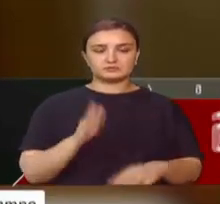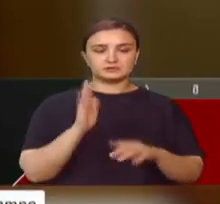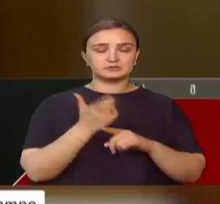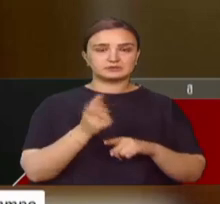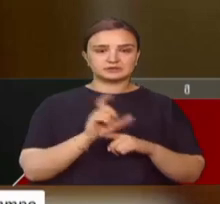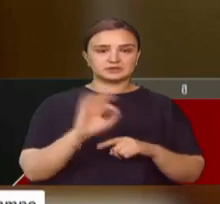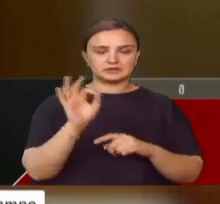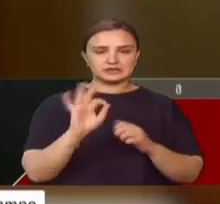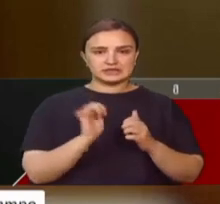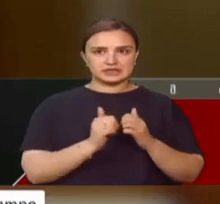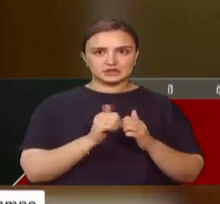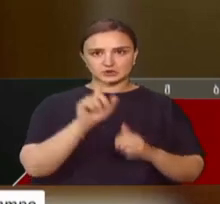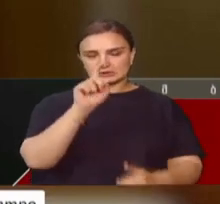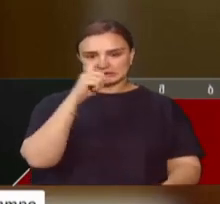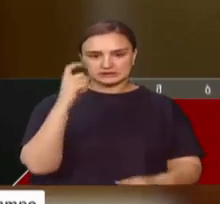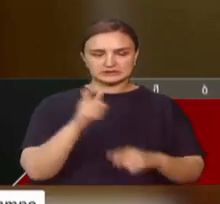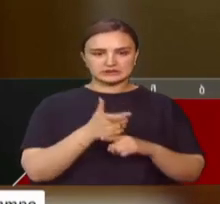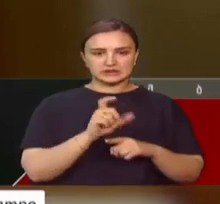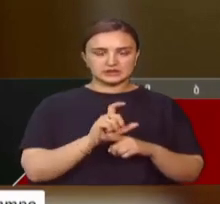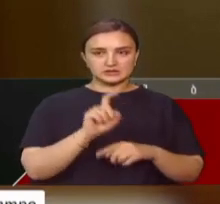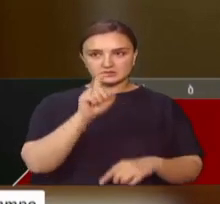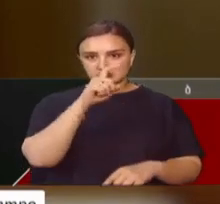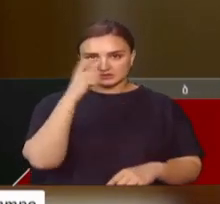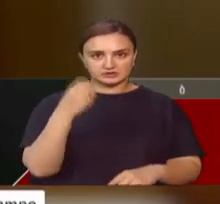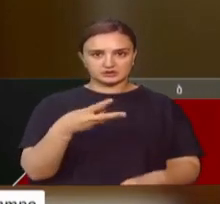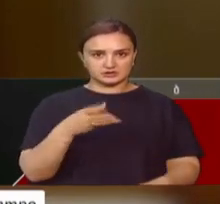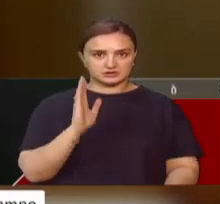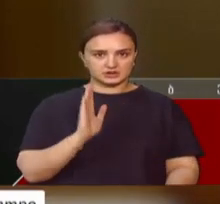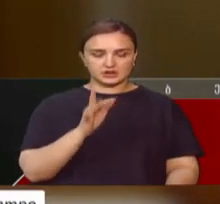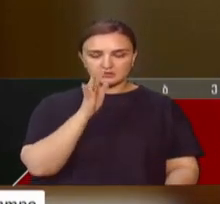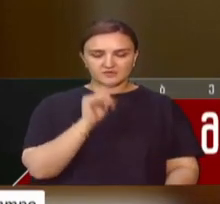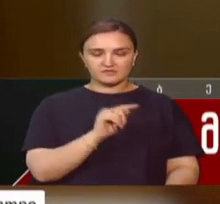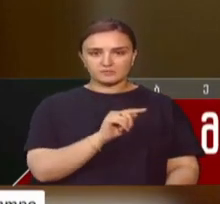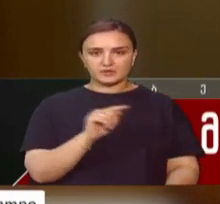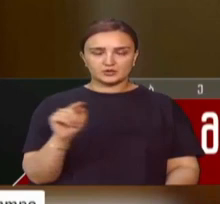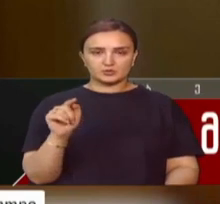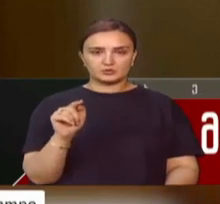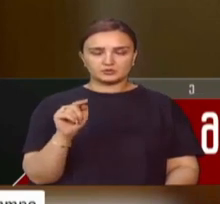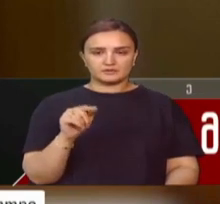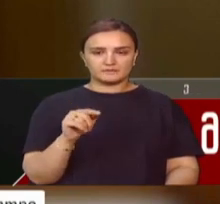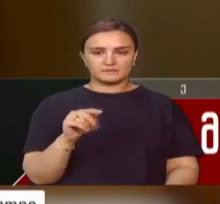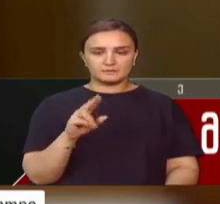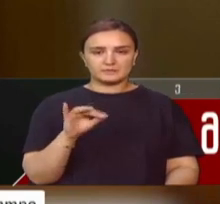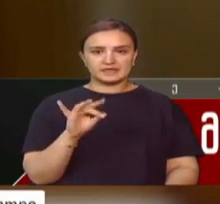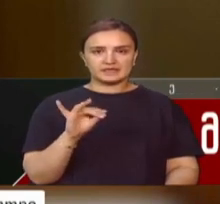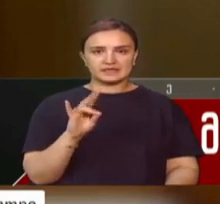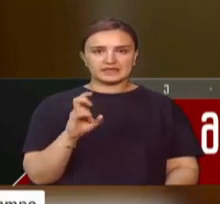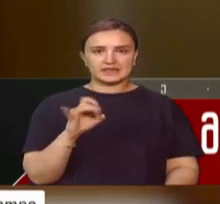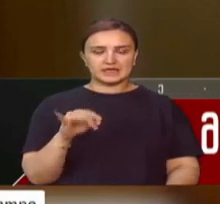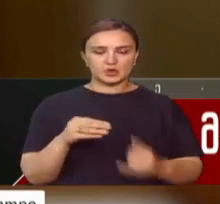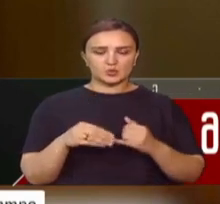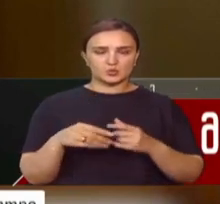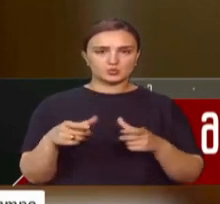ძალიან ინტენსიური სიცხე, ძალიან უჩვეულო ტემპერატურა. ეს არის პერიოდი, რომელიც გავლენას მოახდენს პირინეის ნახევარკუნძულის